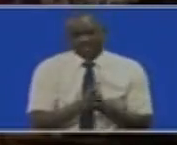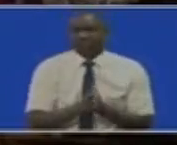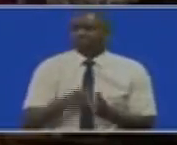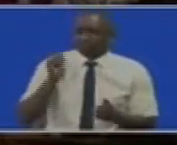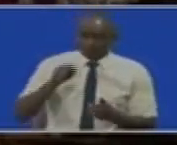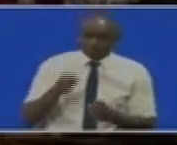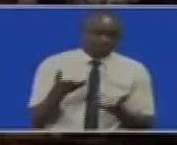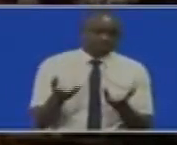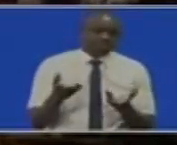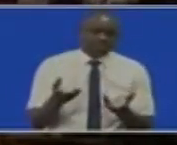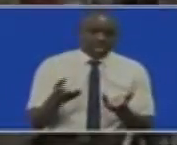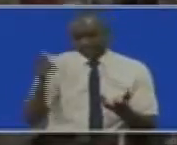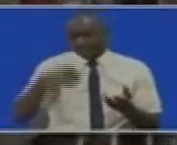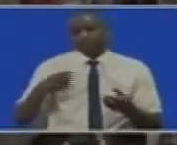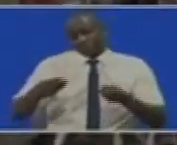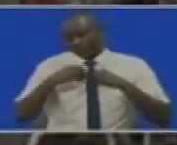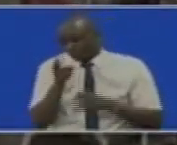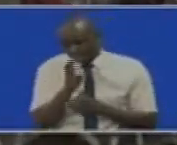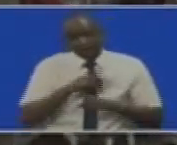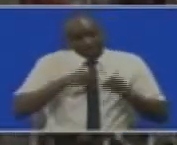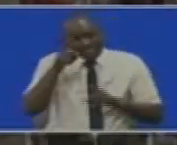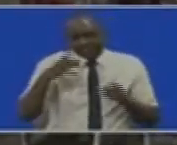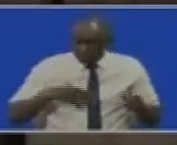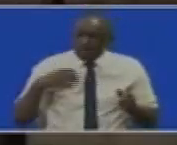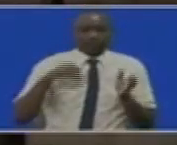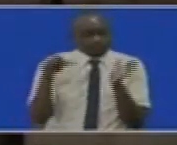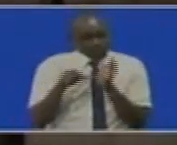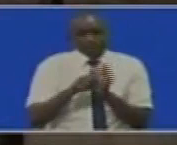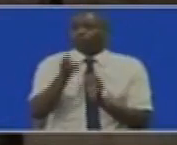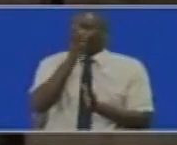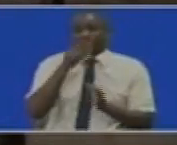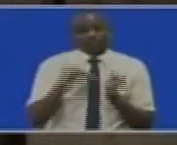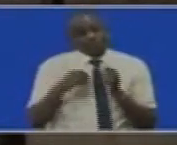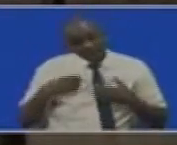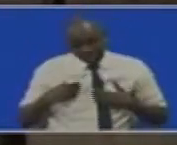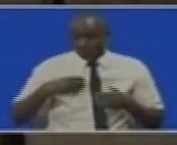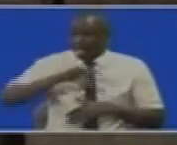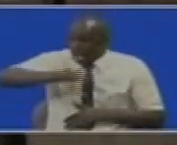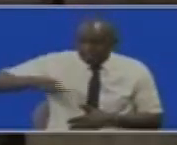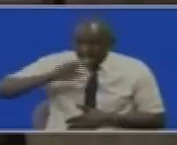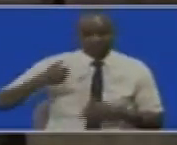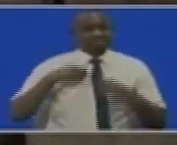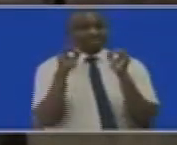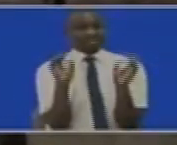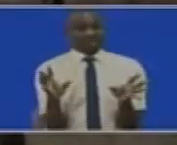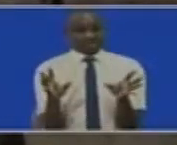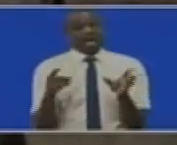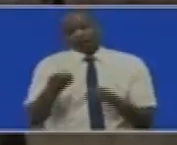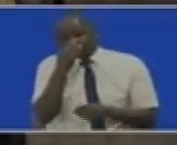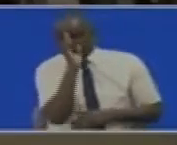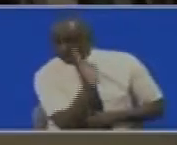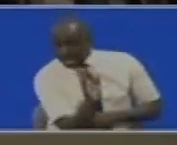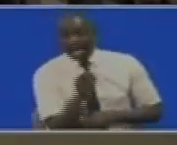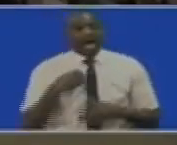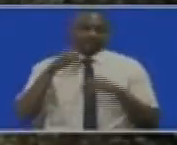maji, tukaja yetu atupea maji. Lakini sasa wanakumbana na ukosefu wa maji na lishe la mifugo na chakula chao walikopata